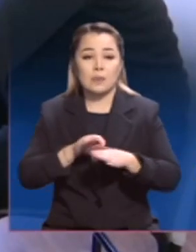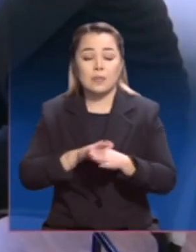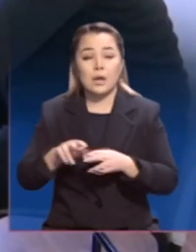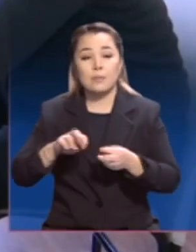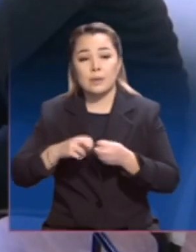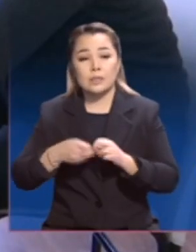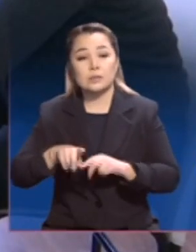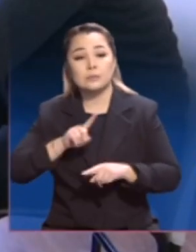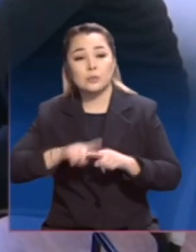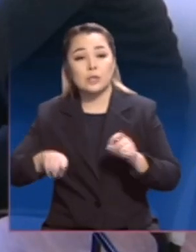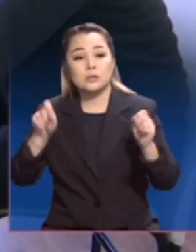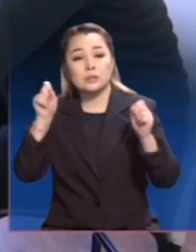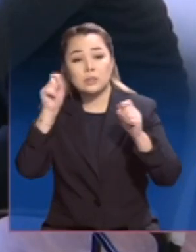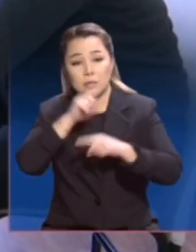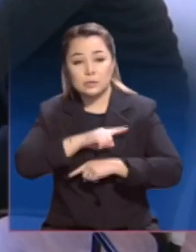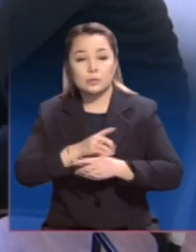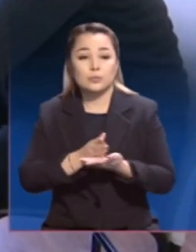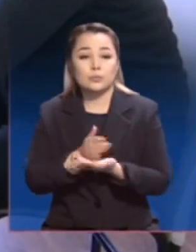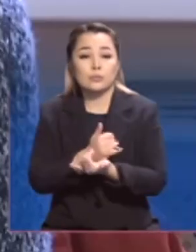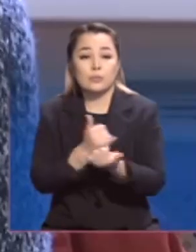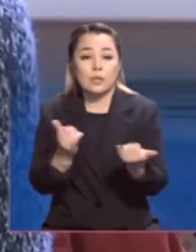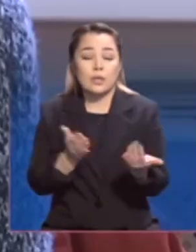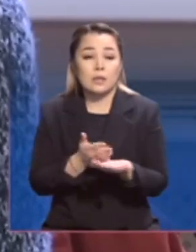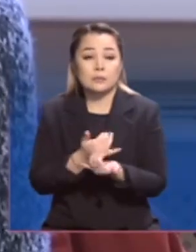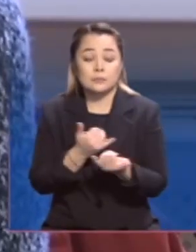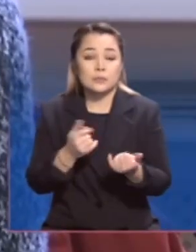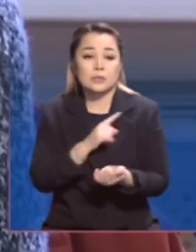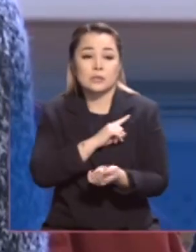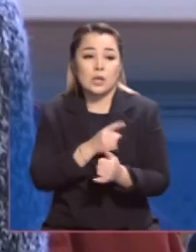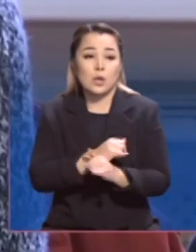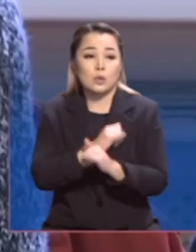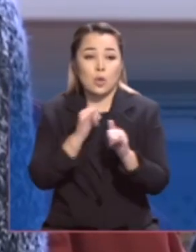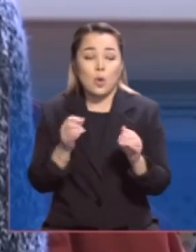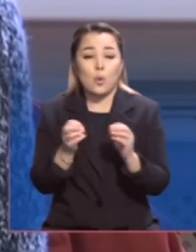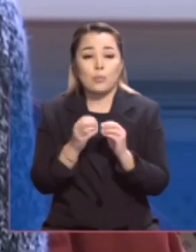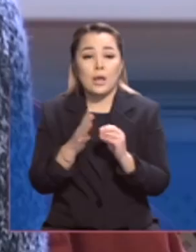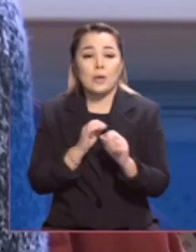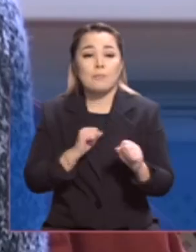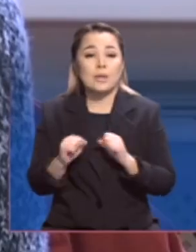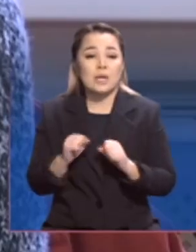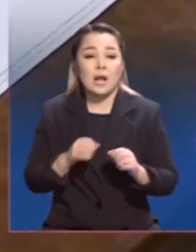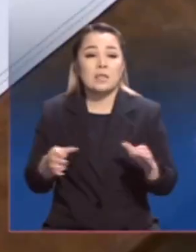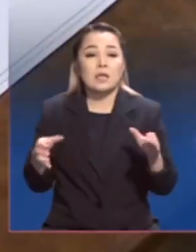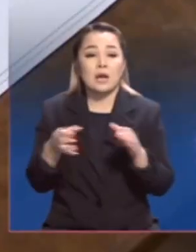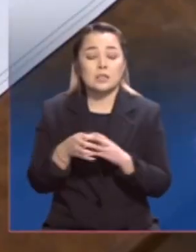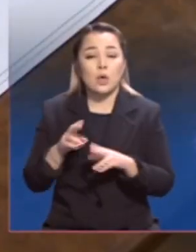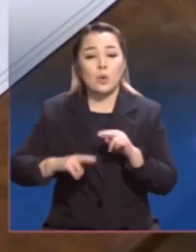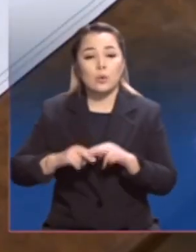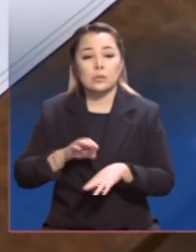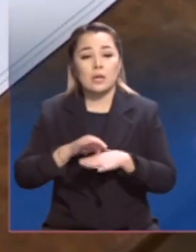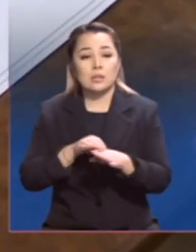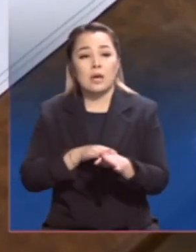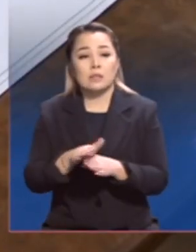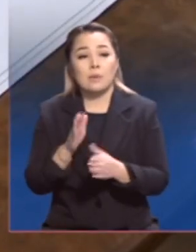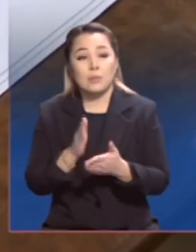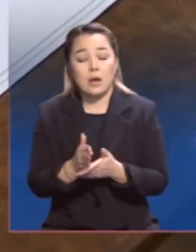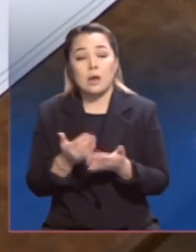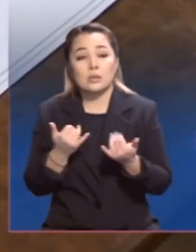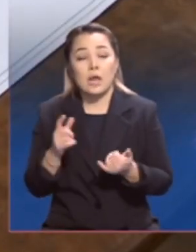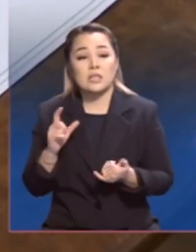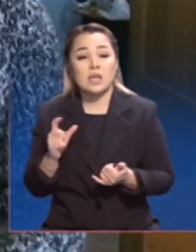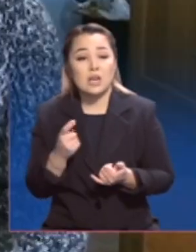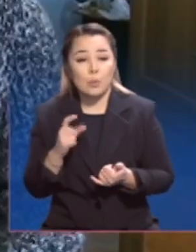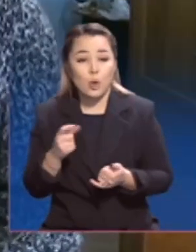ақауды жедел анықтау үшін коммуналдық мекемелердің қызметі күшейтіліп, 15 бригада құрылды. Мен айтайын деген